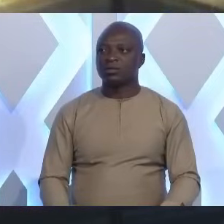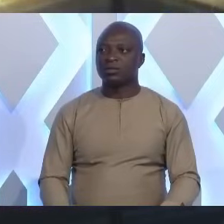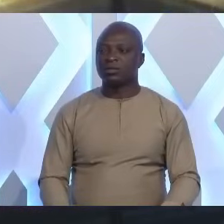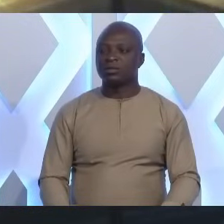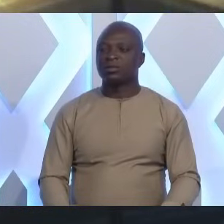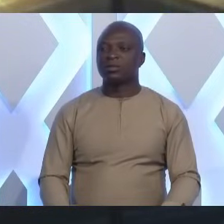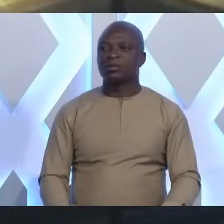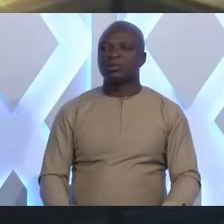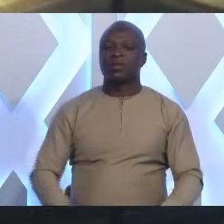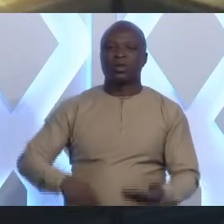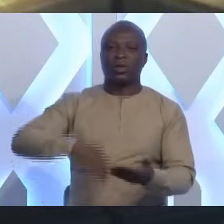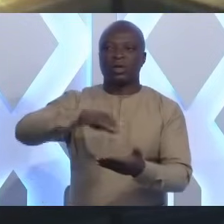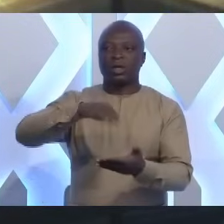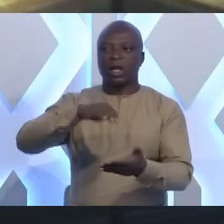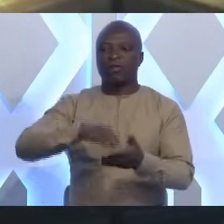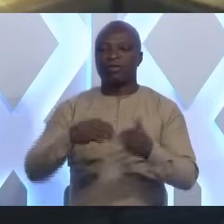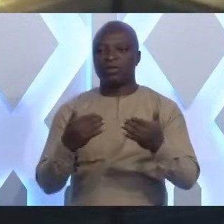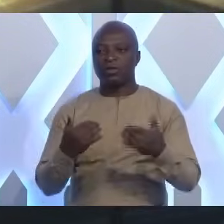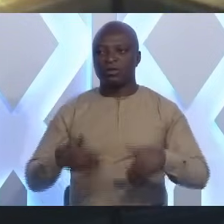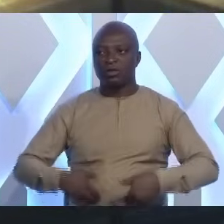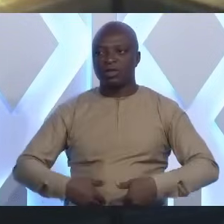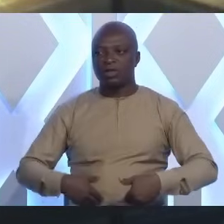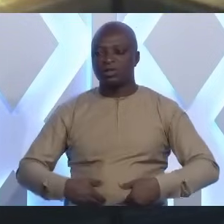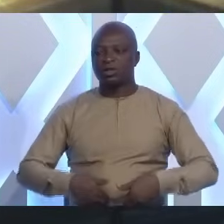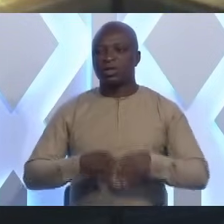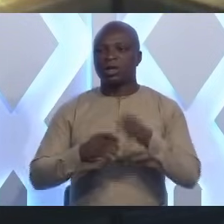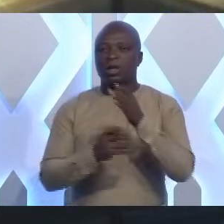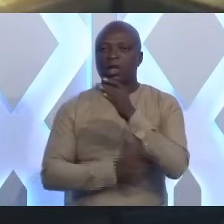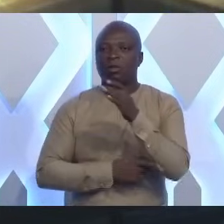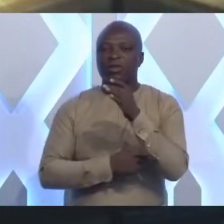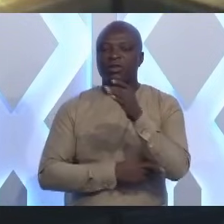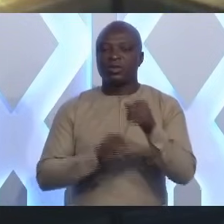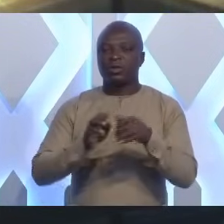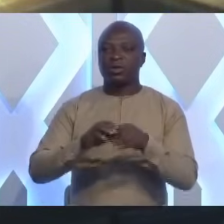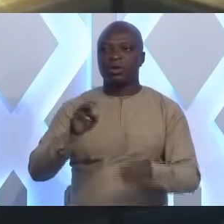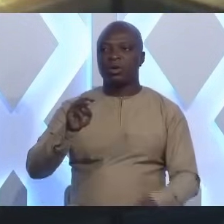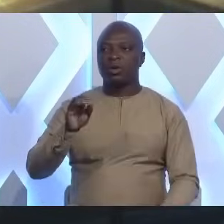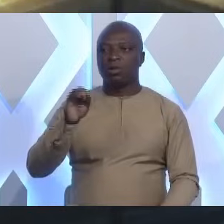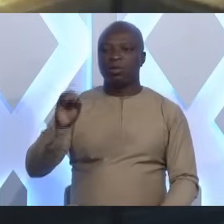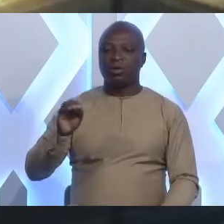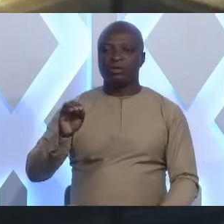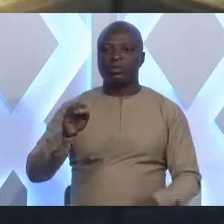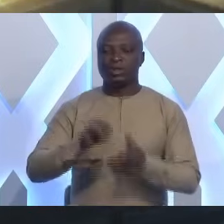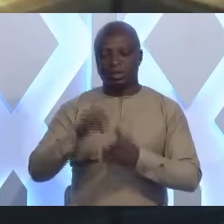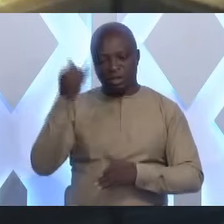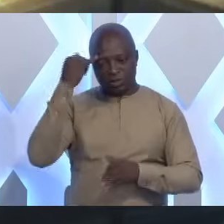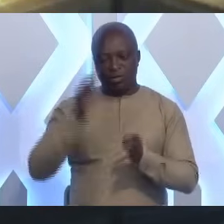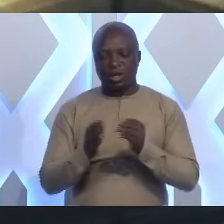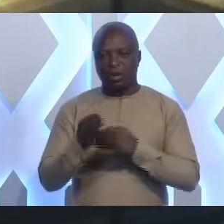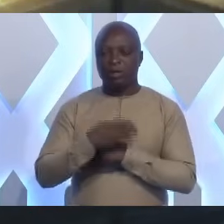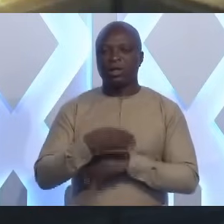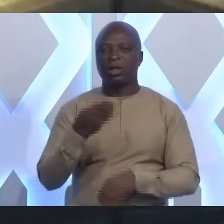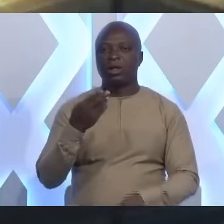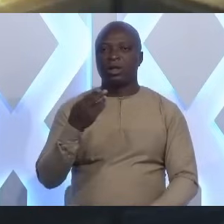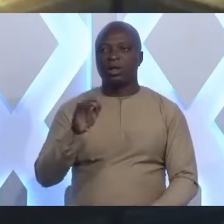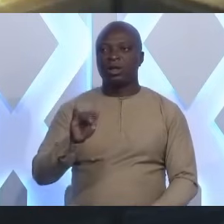Le Carrefour des Jeunes à Tindiassi, dans la préfecture de Mo, une initiative du cabinet Yilim sur